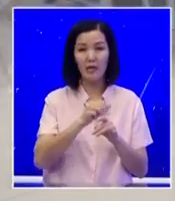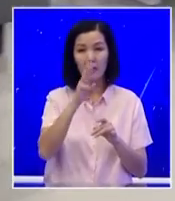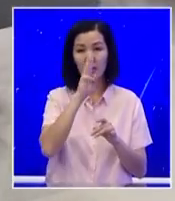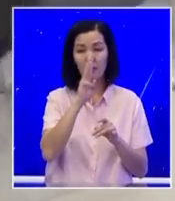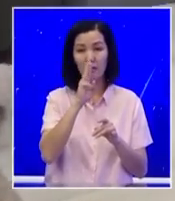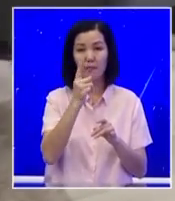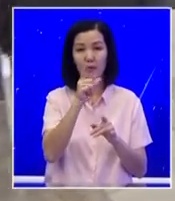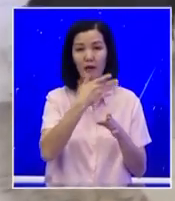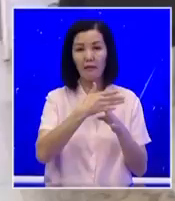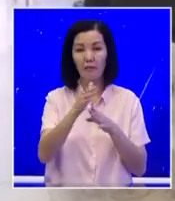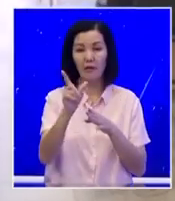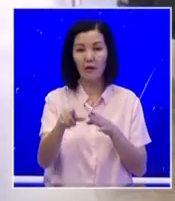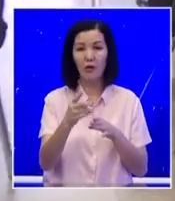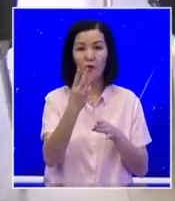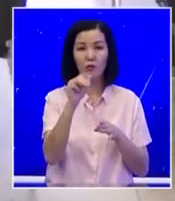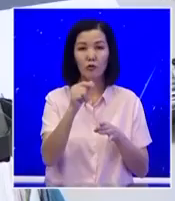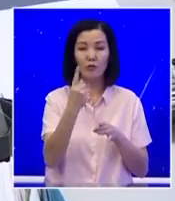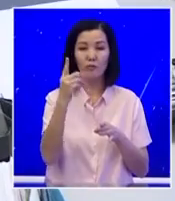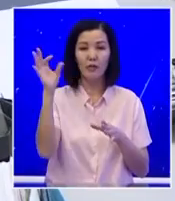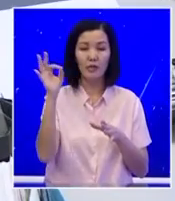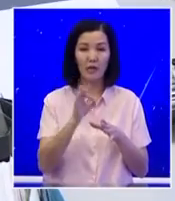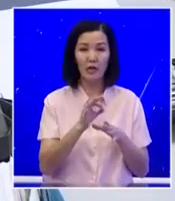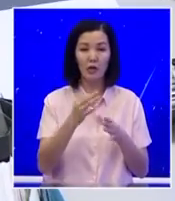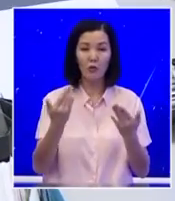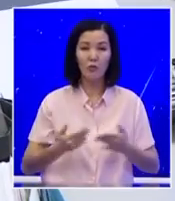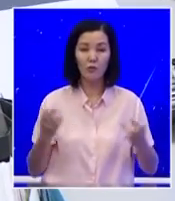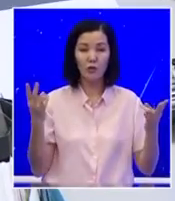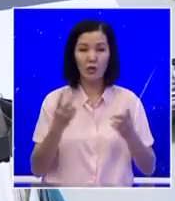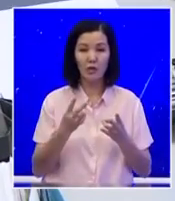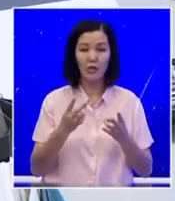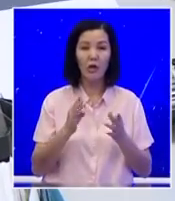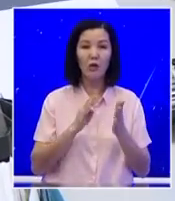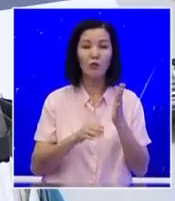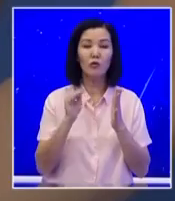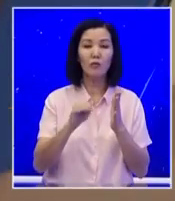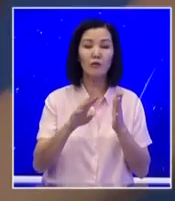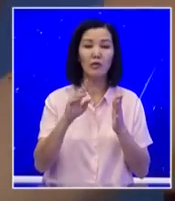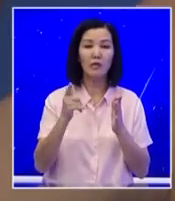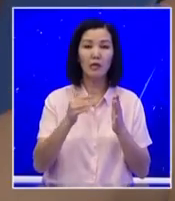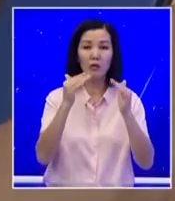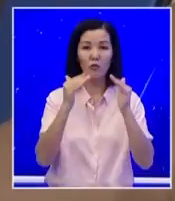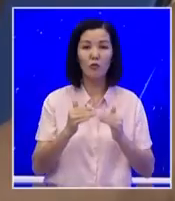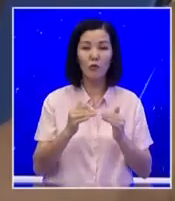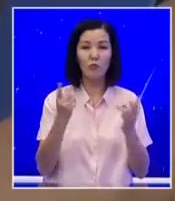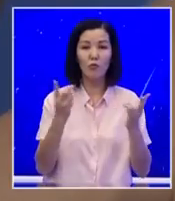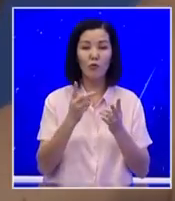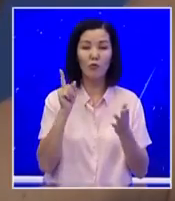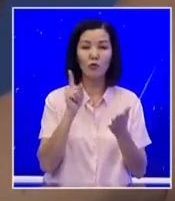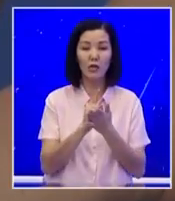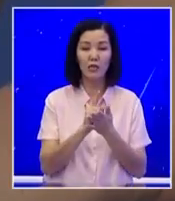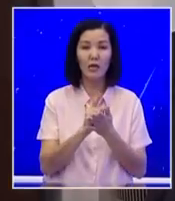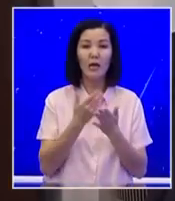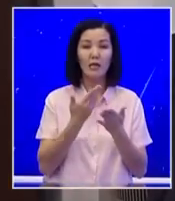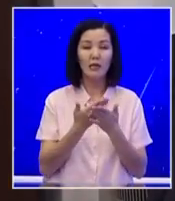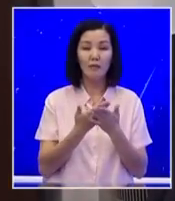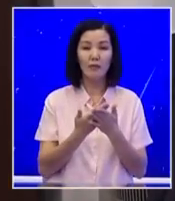жан басына шаққанда 1/3 күнкөріс деңгейінен аспауы қажет. Яғни 90 мың теңгеден төмен болуы шарт. Айта кетейік,